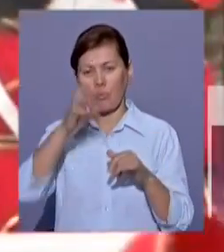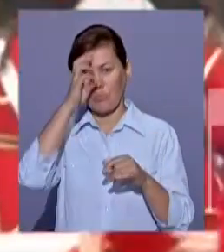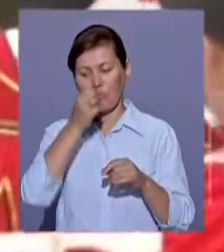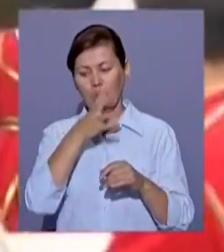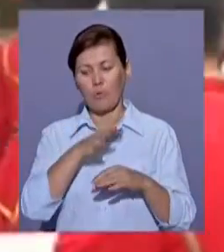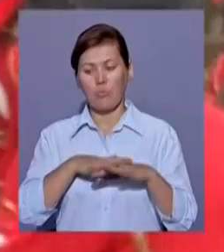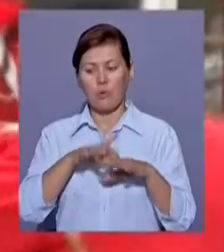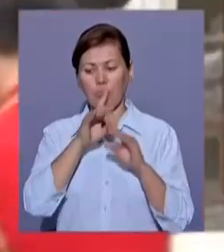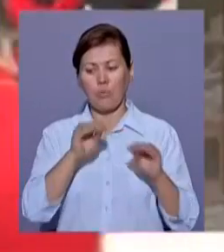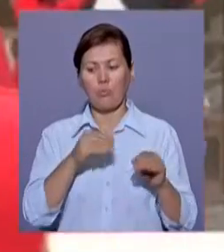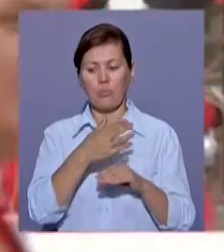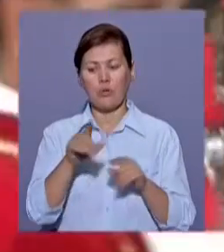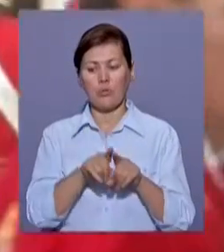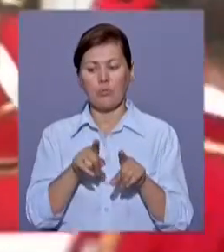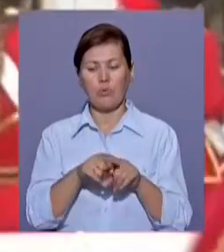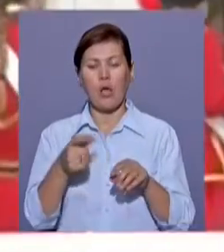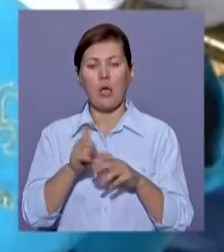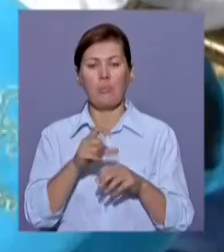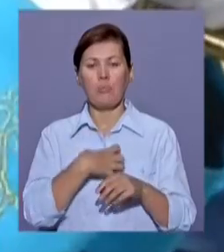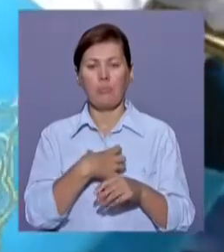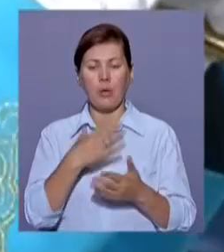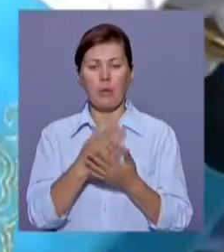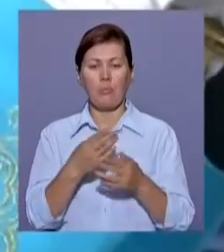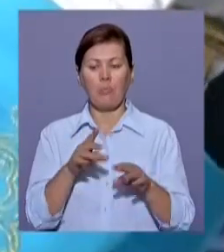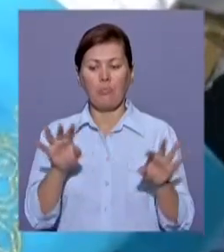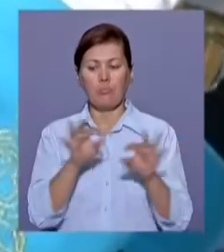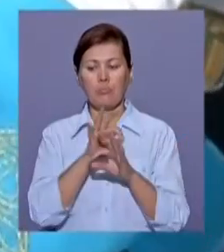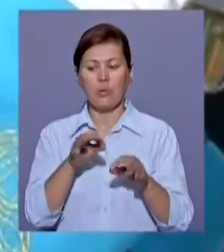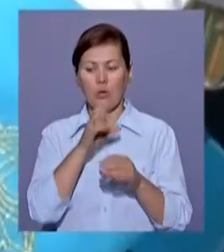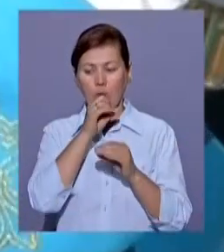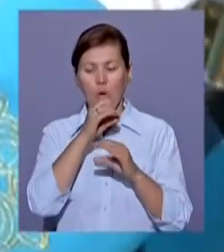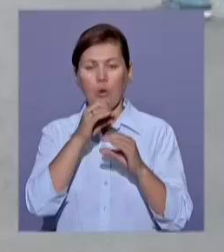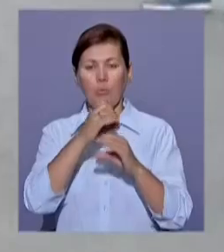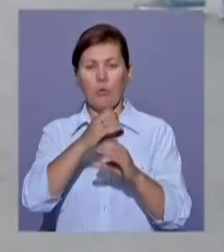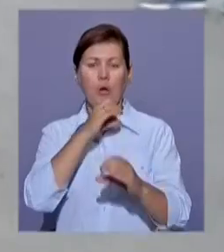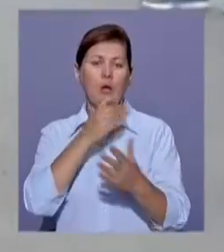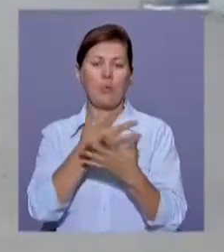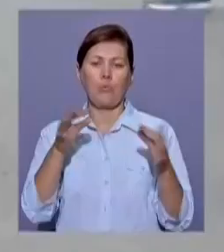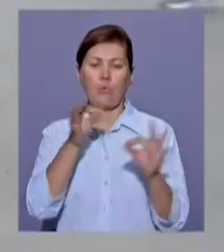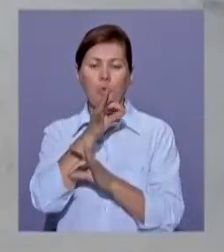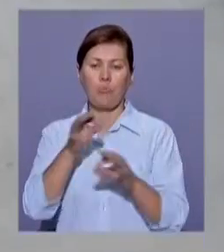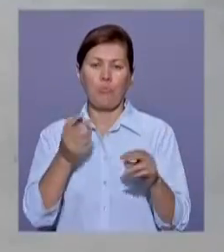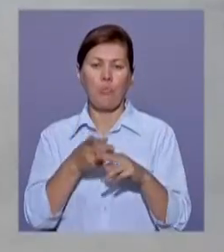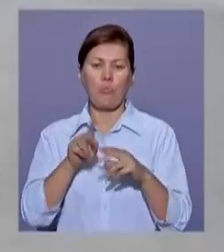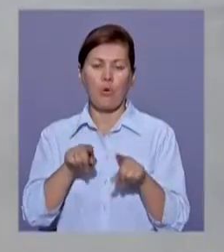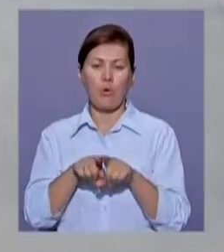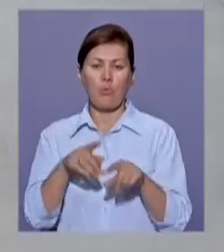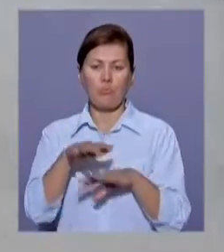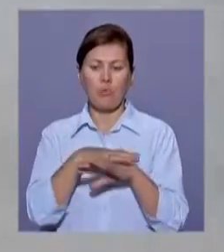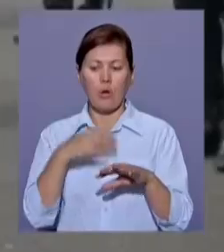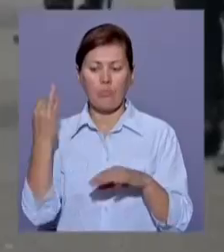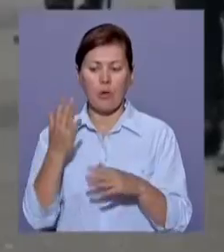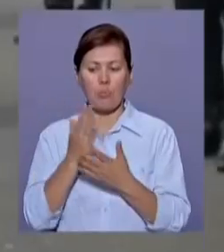жұртымыз тыныш болсын. Бұл біз үшін ең бастысы. Музыкалық аспап ұстағандар жергілікті жұртты қатты қызықтырды.